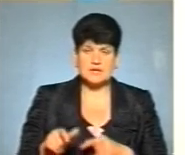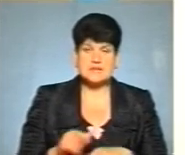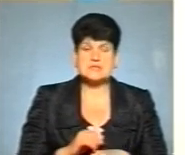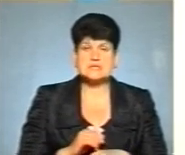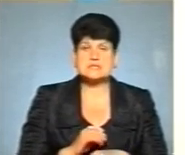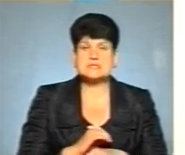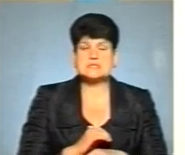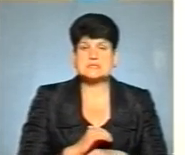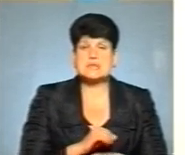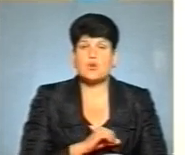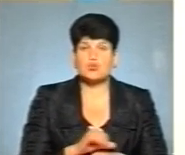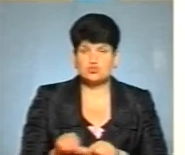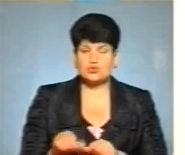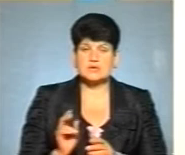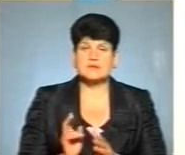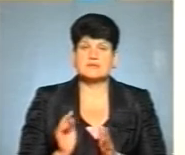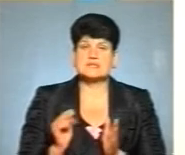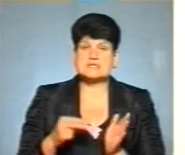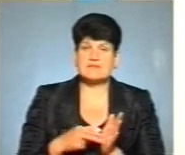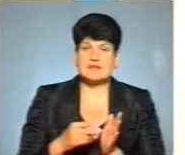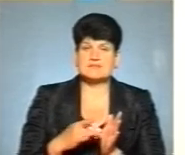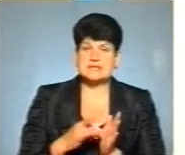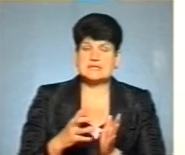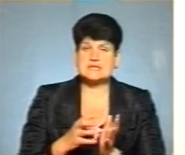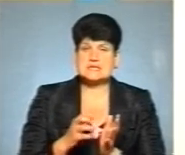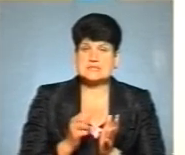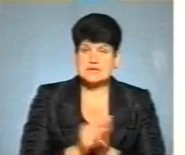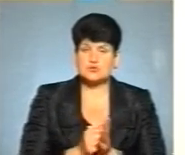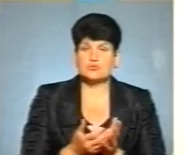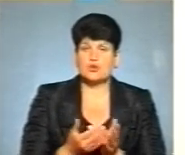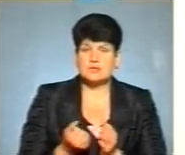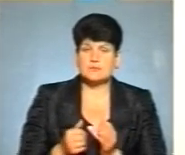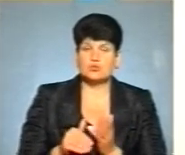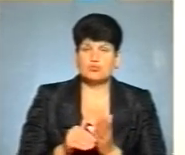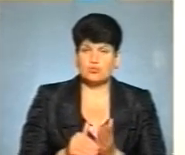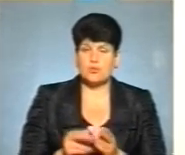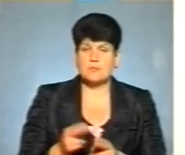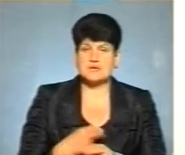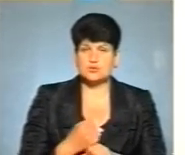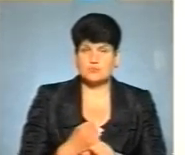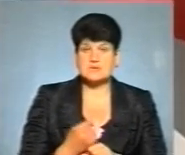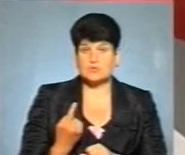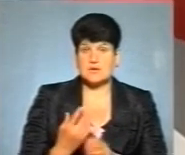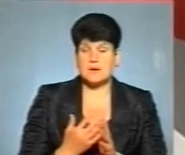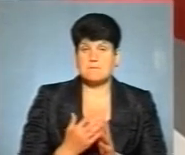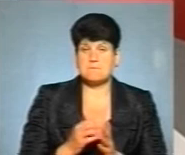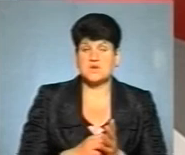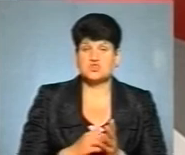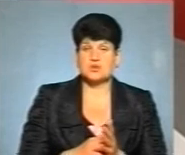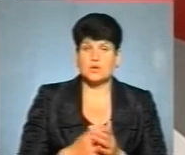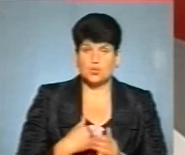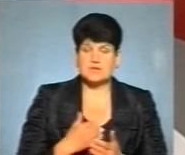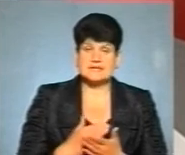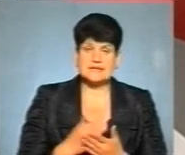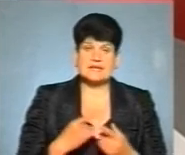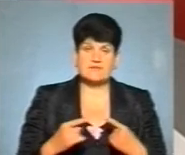центри зайнятості для того, щоб отримувати допомогу по безробіттю. Це як одна з причин. В нас є, як і в